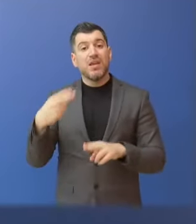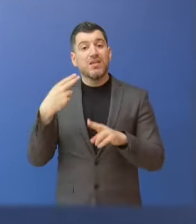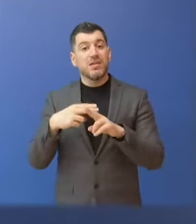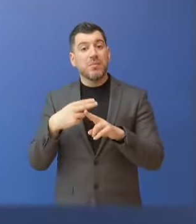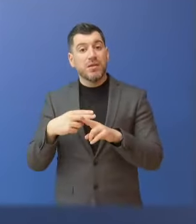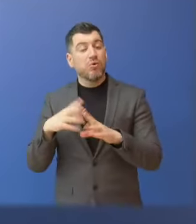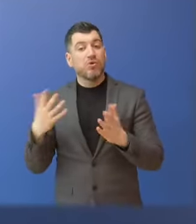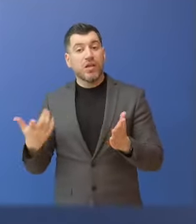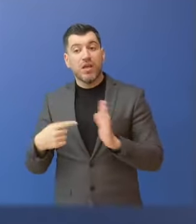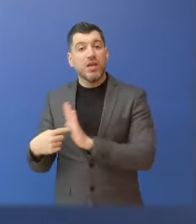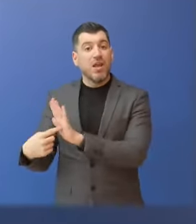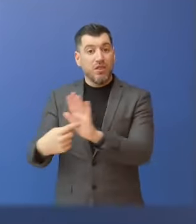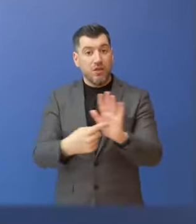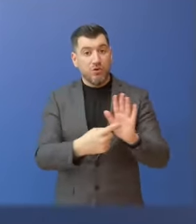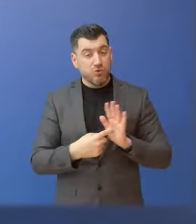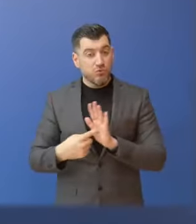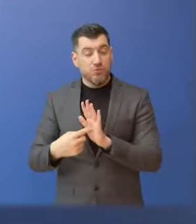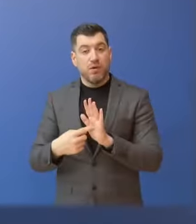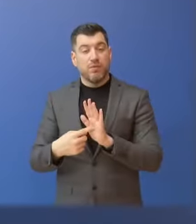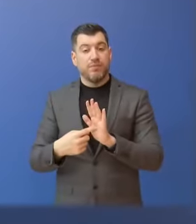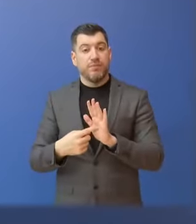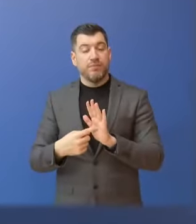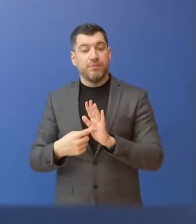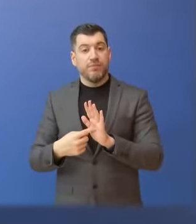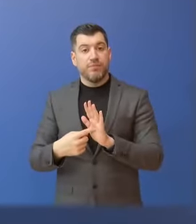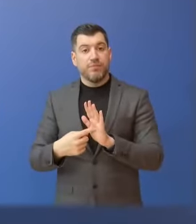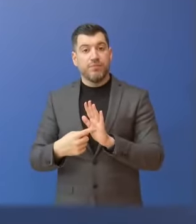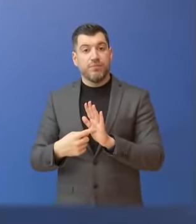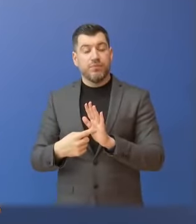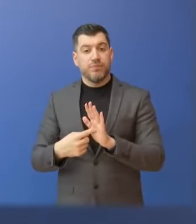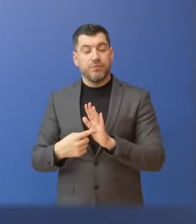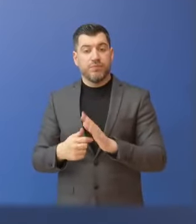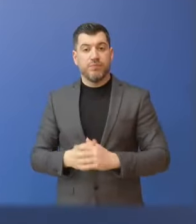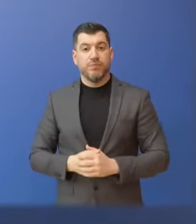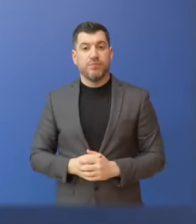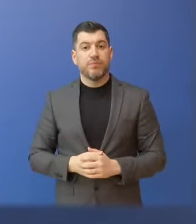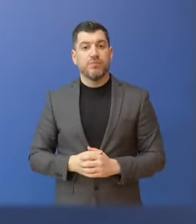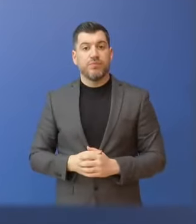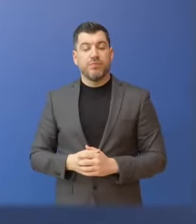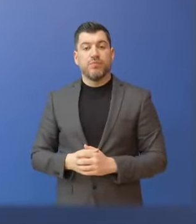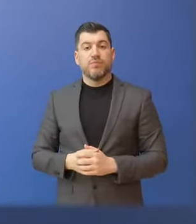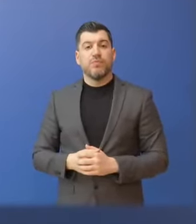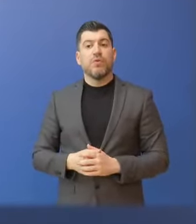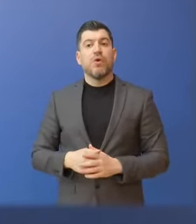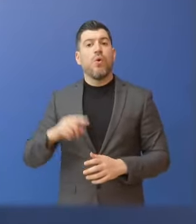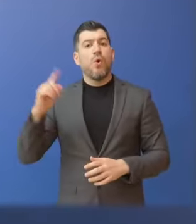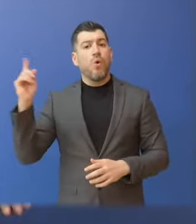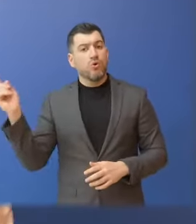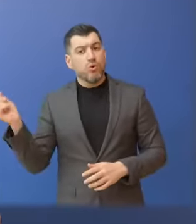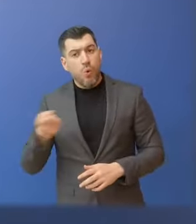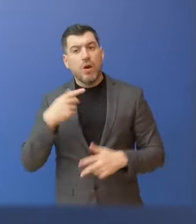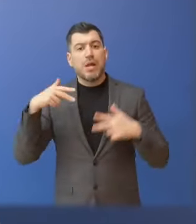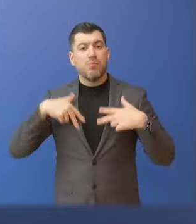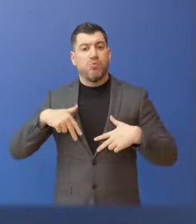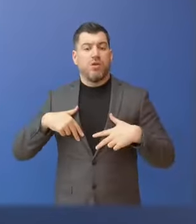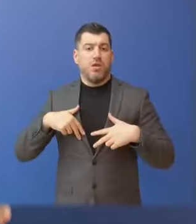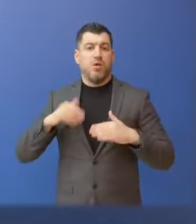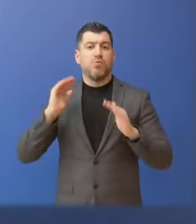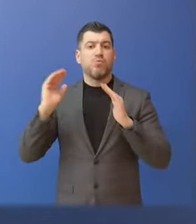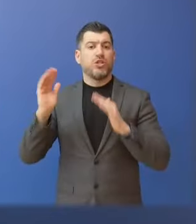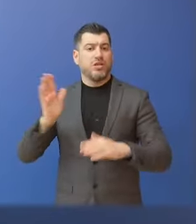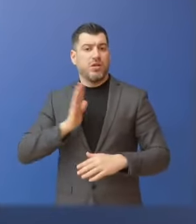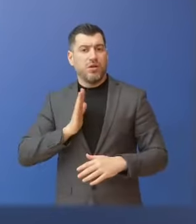οποία έχει συνέχεια ξεκινά από τους δια ελέσας υπουργούς και όλη την πολιτική ηγεσία του υπουργείου προστασίας του πολίτη την πρώτη τετραετία τον κύριο